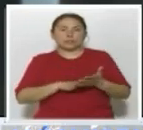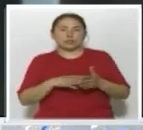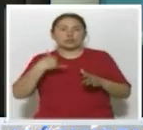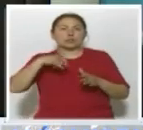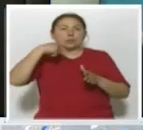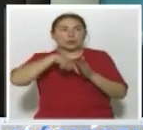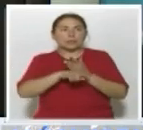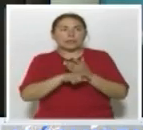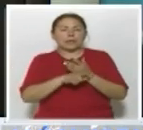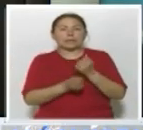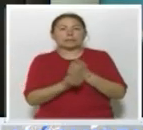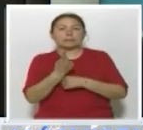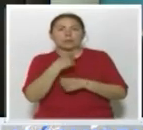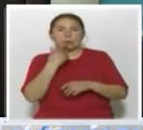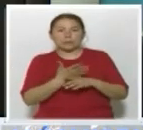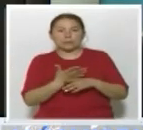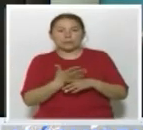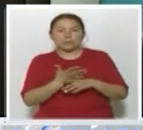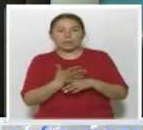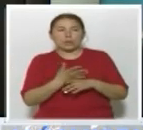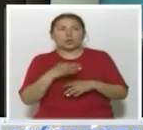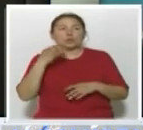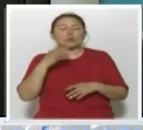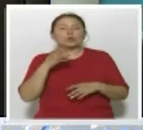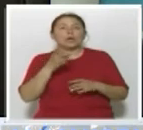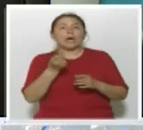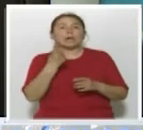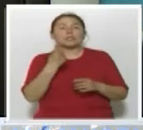Сумканың иесін анықтау барысында ол Түркістан облысының